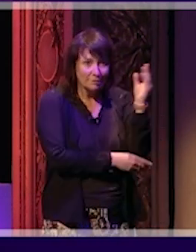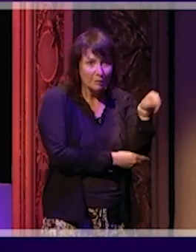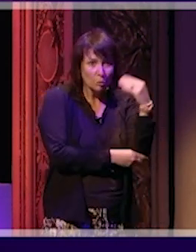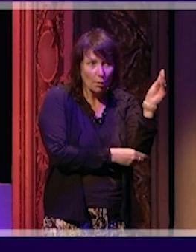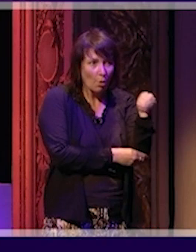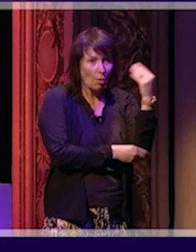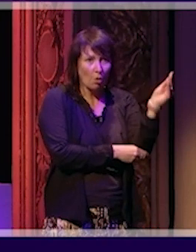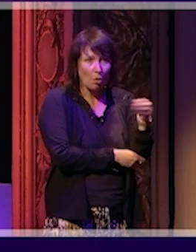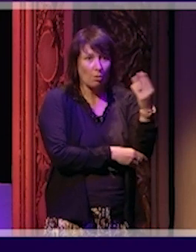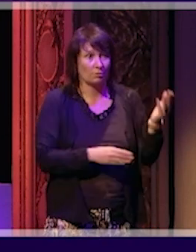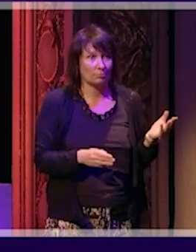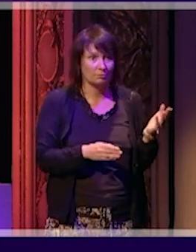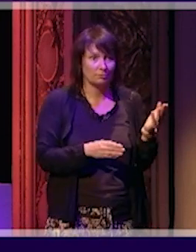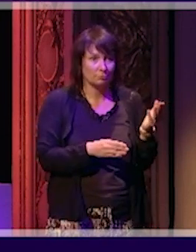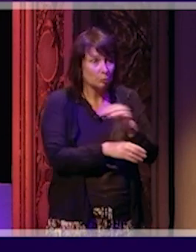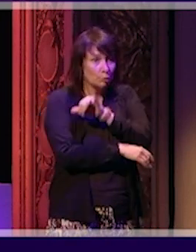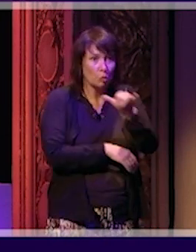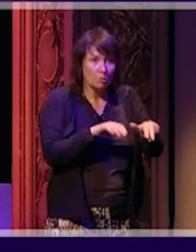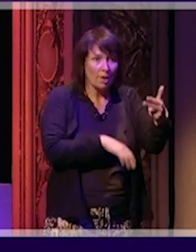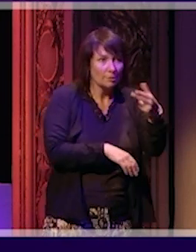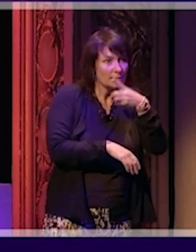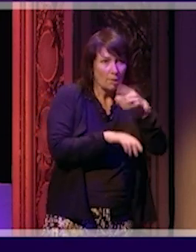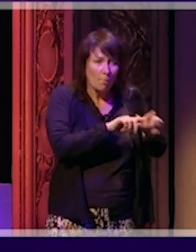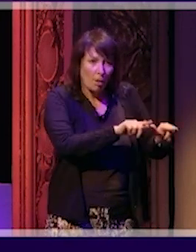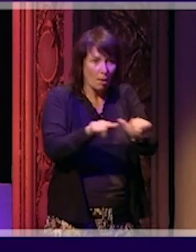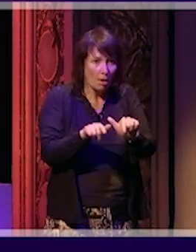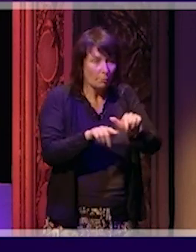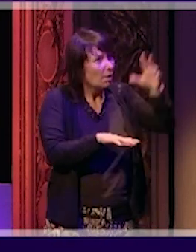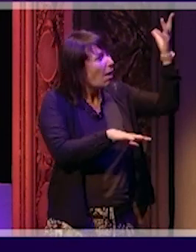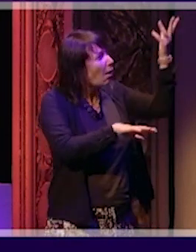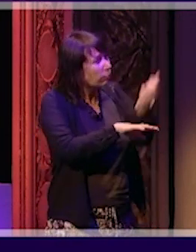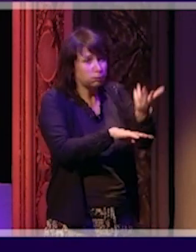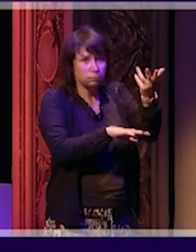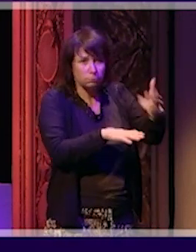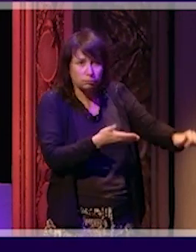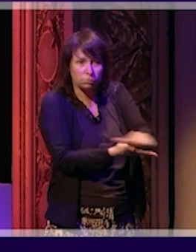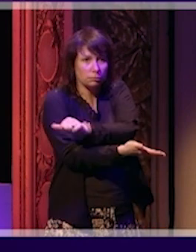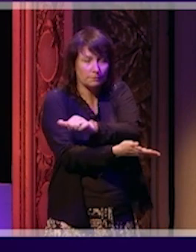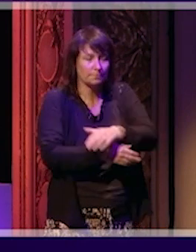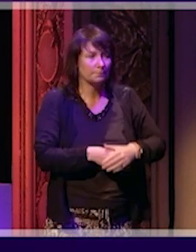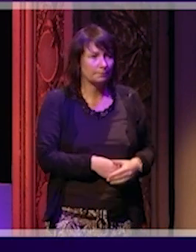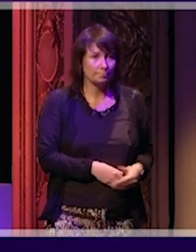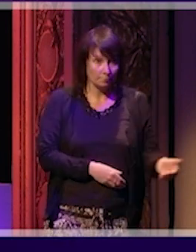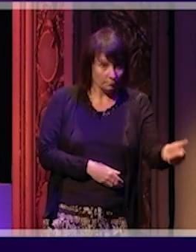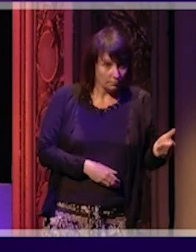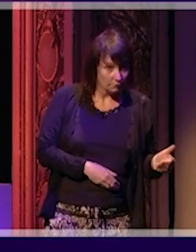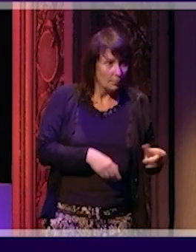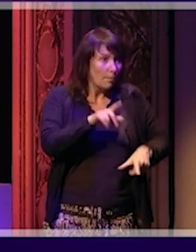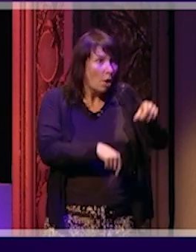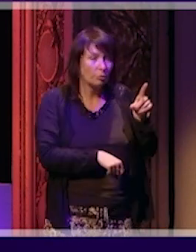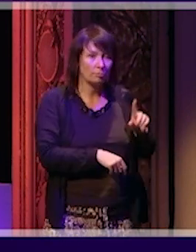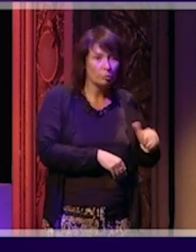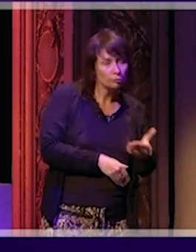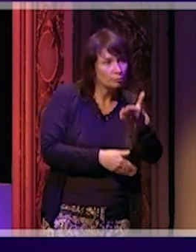ont vécu du 13 décembre jusqu'à ce qu'une météorite de Noël reçoit fatal les plantes et les poissons eux sont là depuis